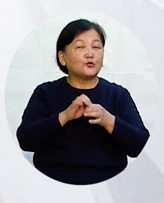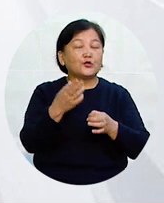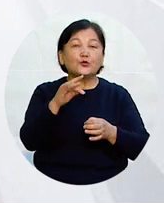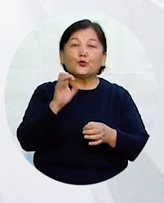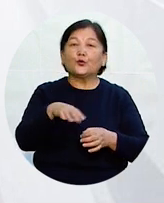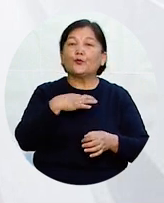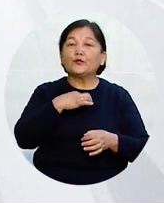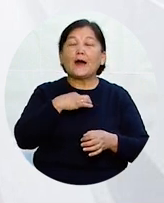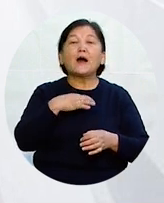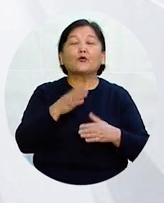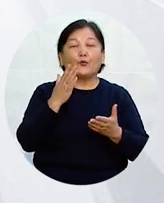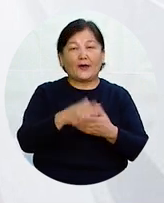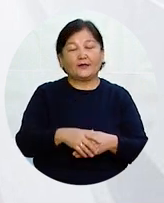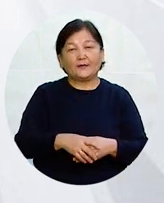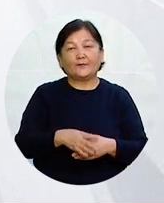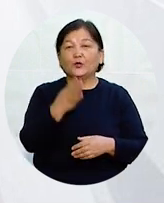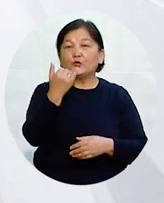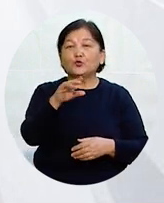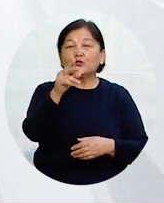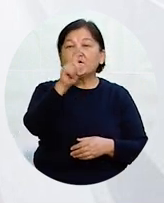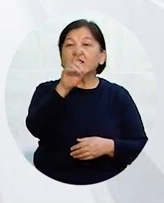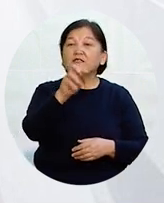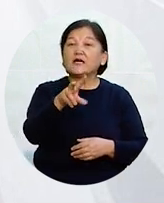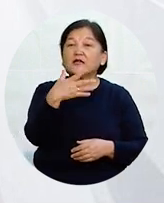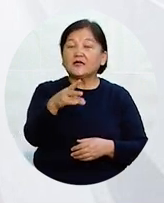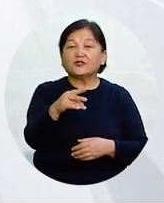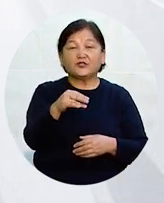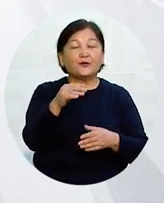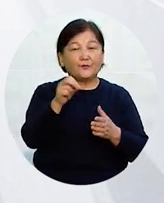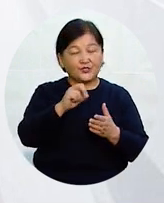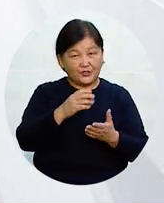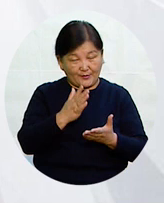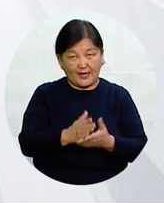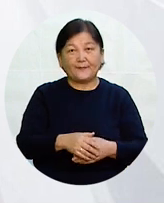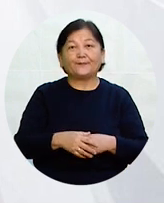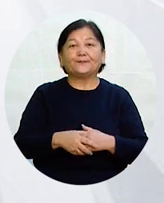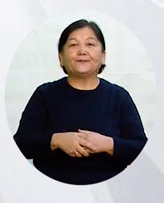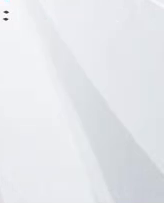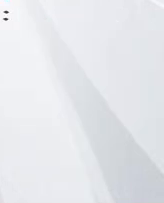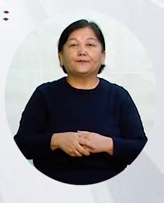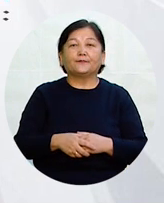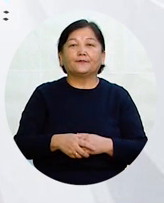ч дагуур нөхцөлийг шууд залган бичдэгэ гэдгийг анхаарсан байх ёстой хүмүүдээ.